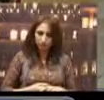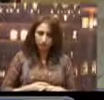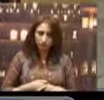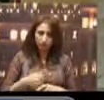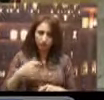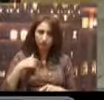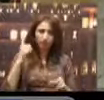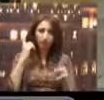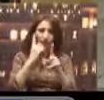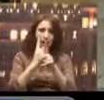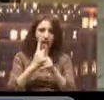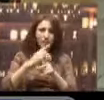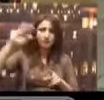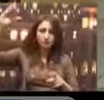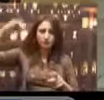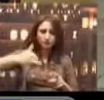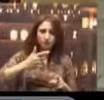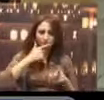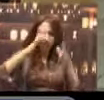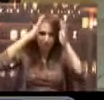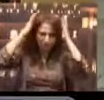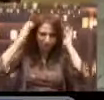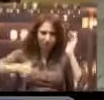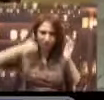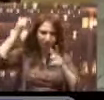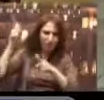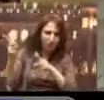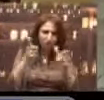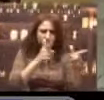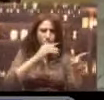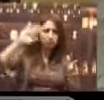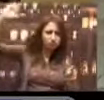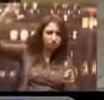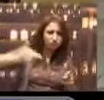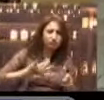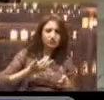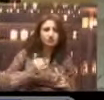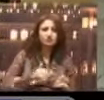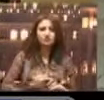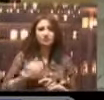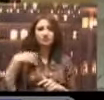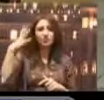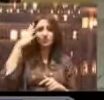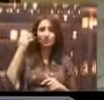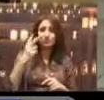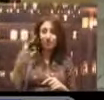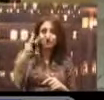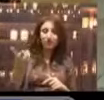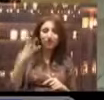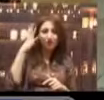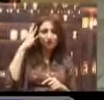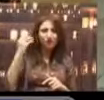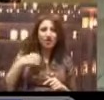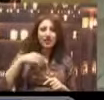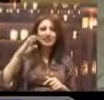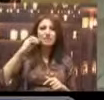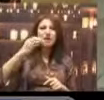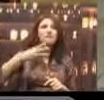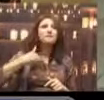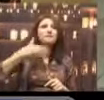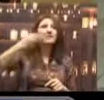فلقيت الاستاذ نازل صدفه بحته يعني، معدي في المكتب عنده. فانبسطت جدا جدا، وحسيت ان دي لحظه تاريخيه بالنسبه لي